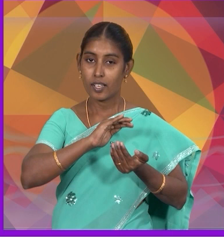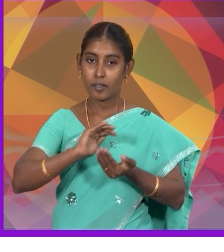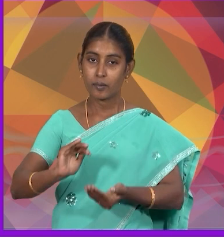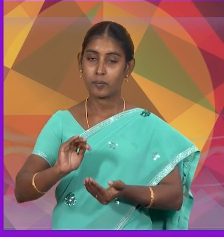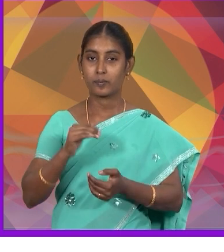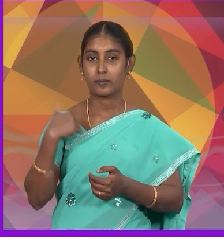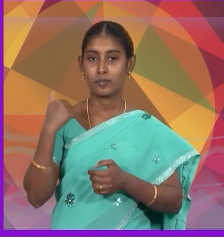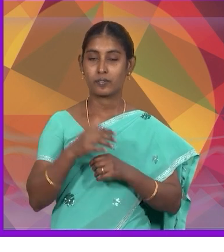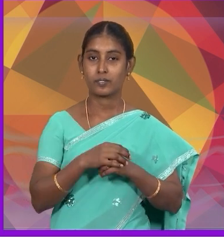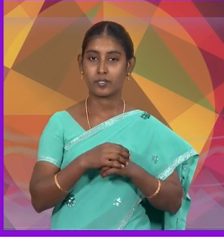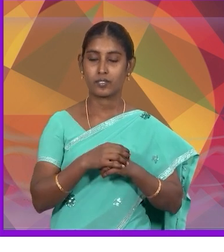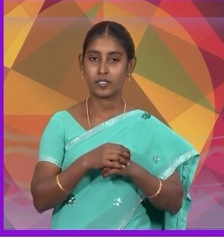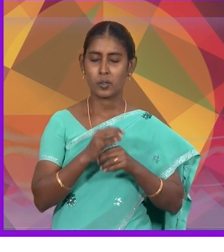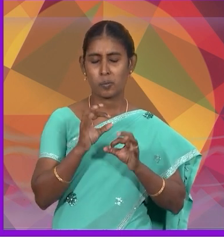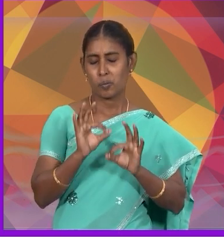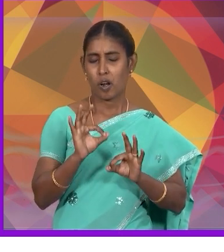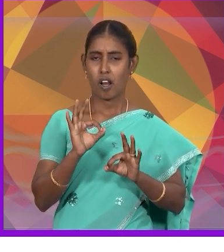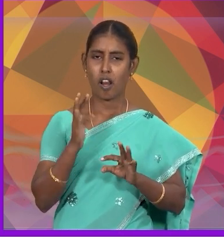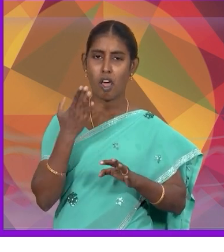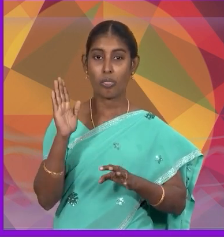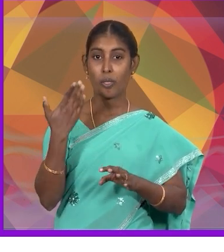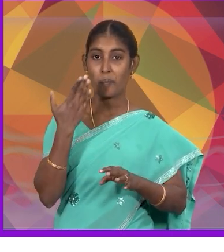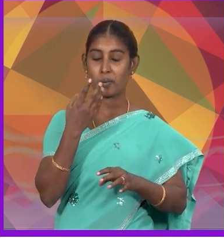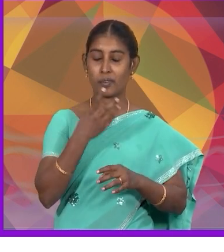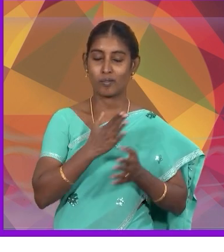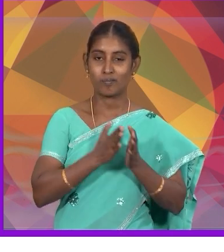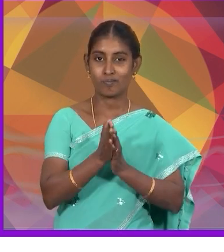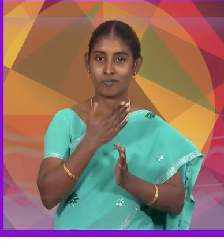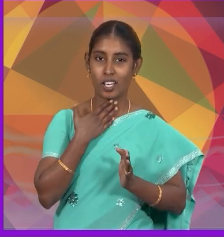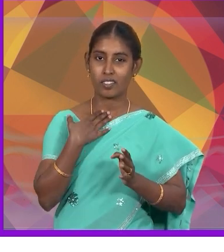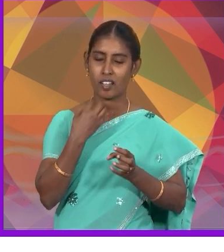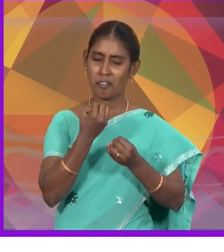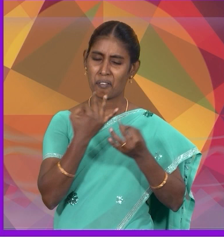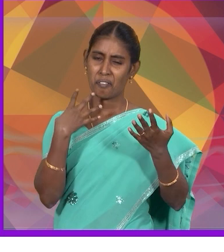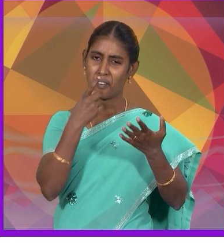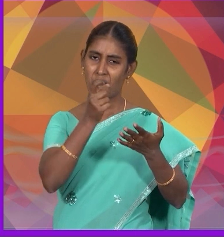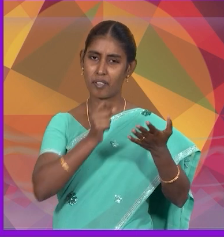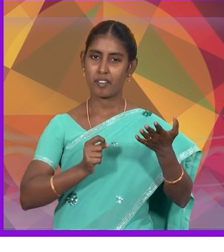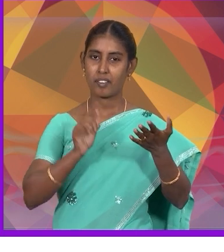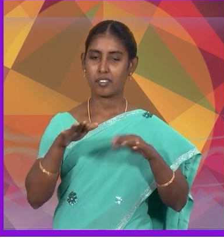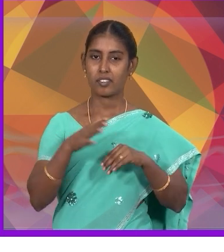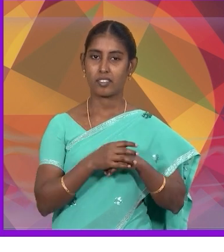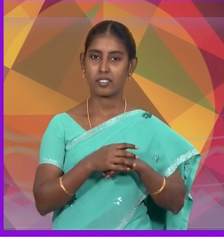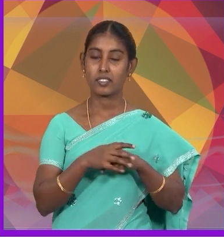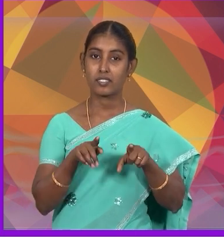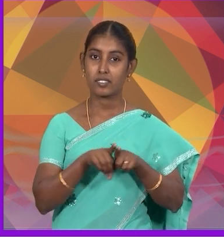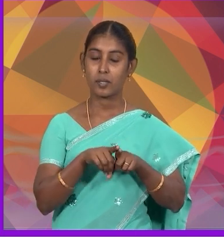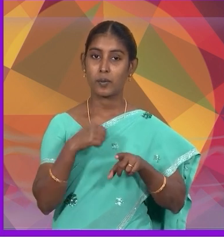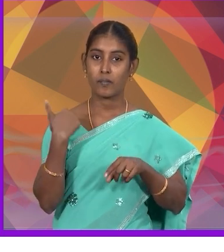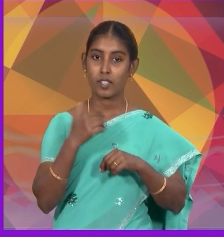ஆழ்ந்த புலமை பெற்றவர், சிறந்த சொற்பொழிவாளர், கதை கட்டுரை கவிதை எல்லாமே எழுதியிருக்காங்க. இவர்